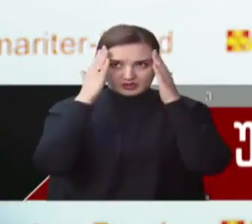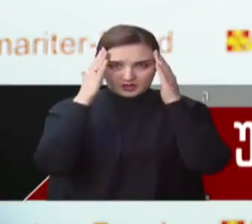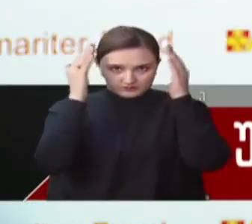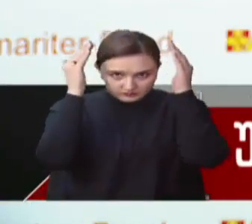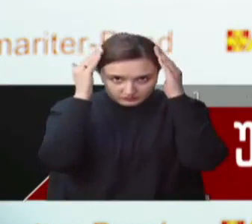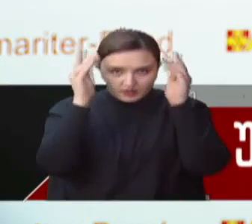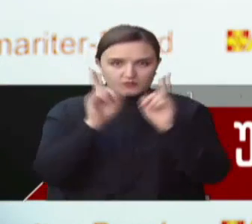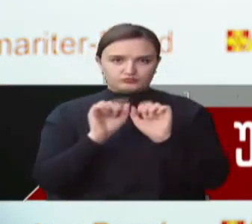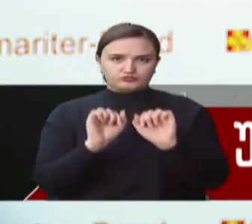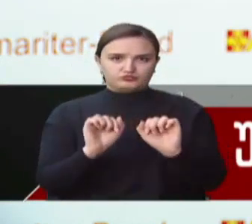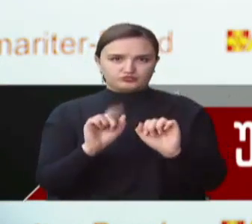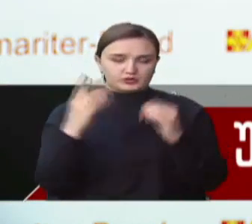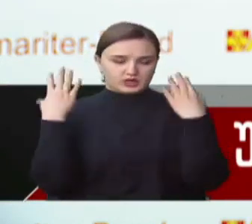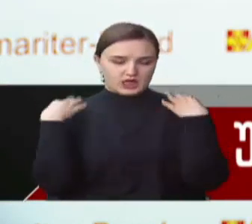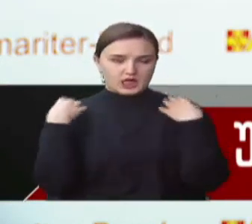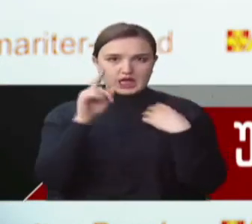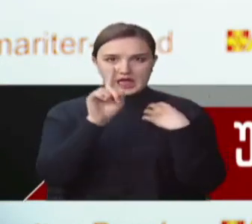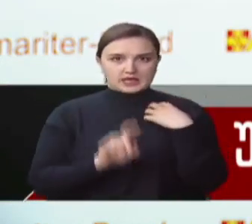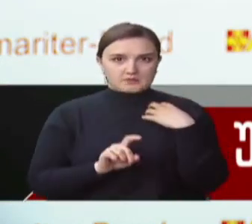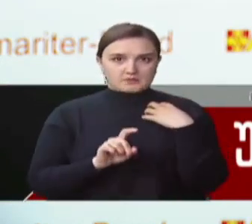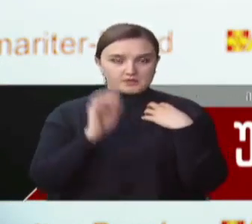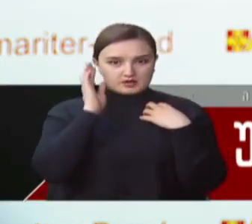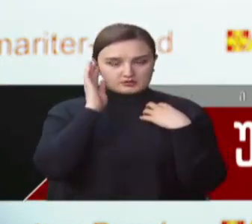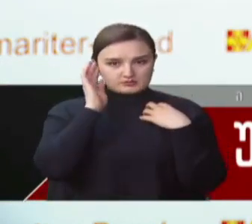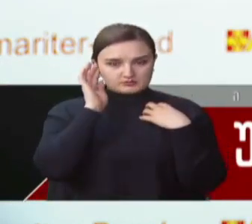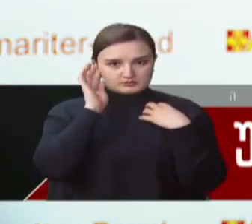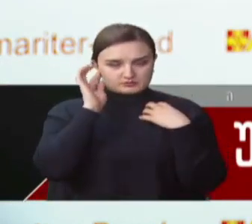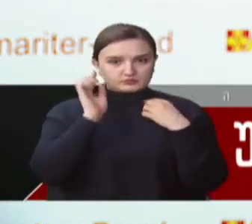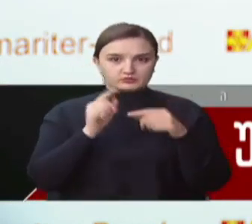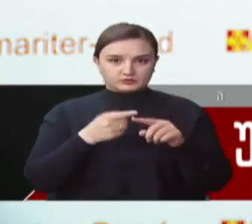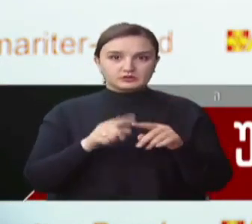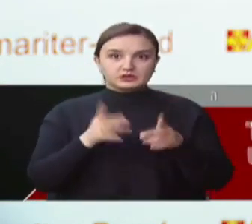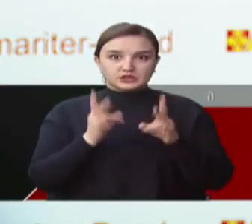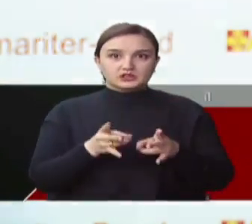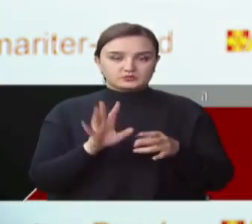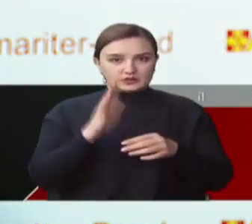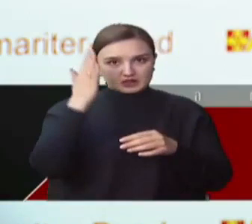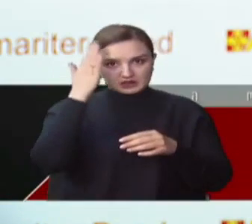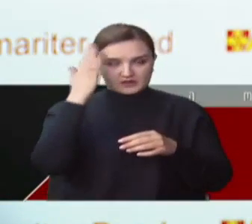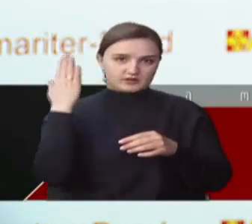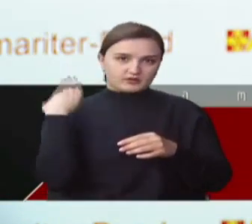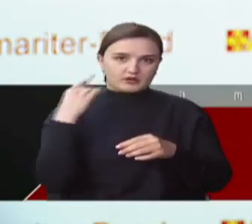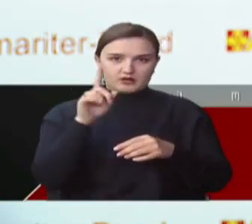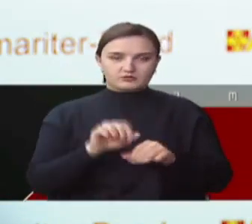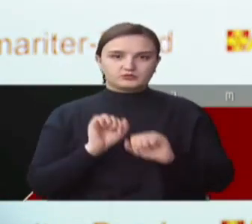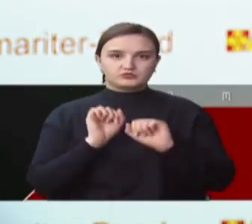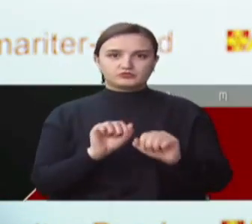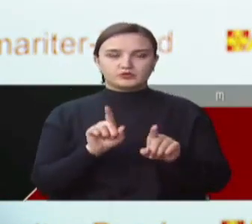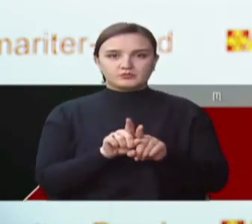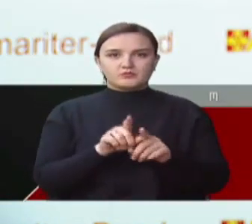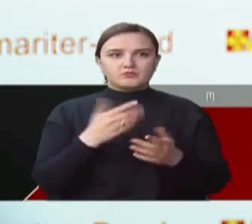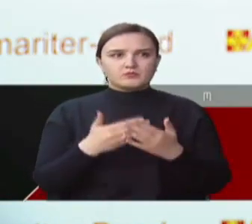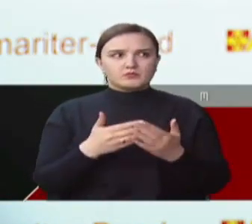ხერხემალი. ესე თქვა ცხეულის ის ნაწილები, რომელთა დაზიანების შედეგადაც შეიძლება თქვა ლეტალურად დასრულდეს. ისე აღმოჩნდა, რომ მაგალითად შენობას ვტოვებთ